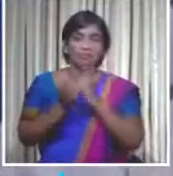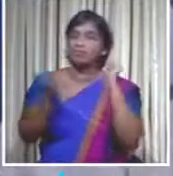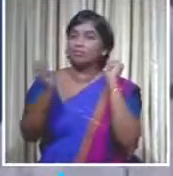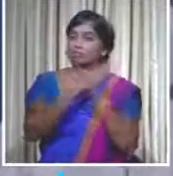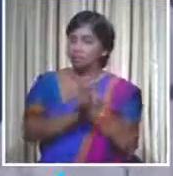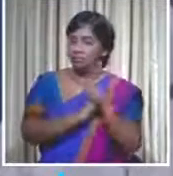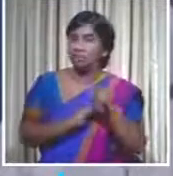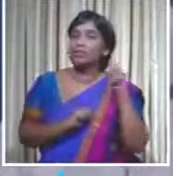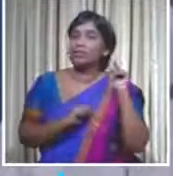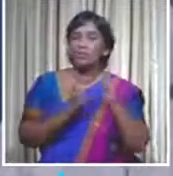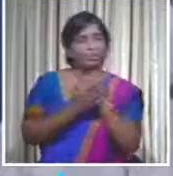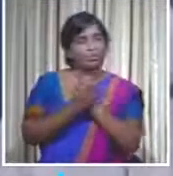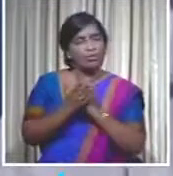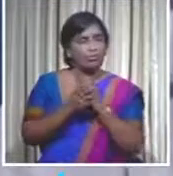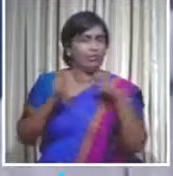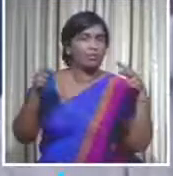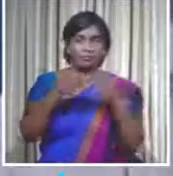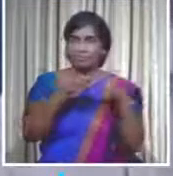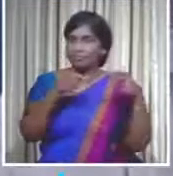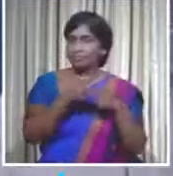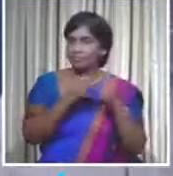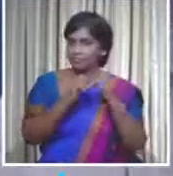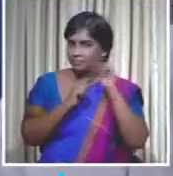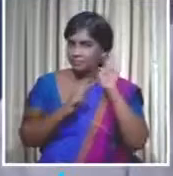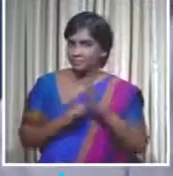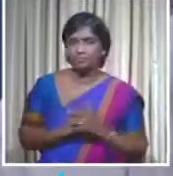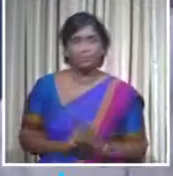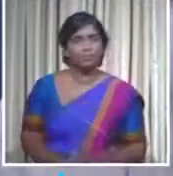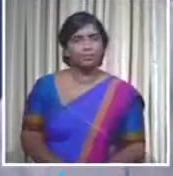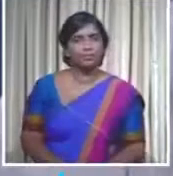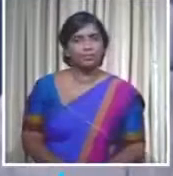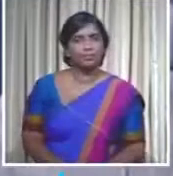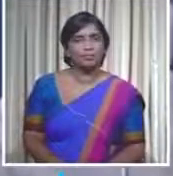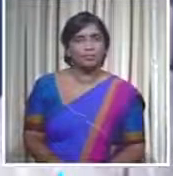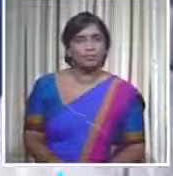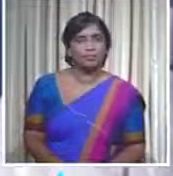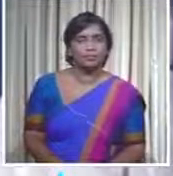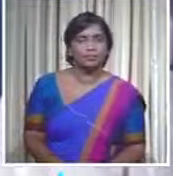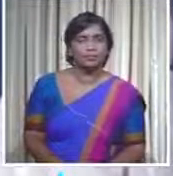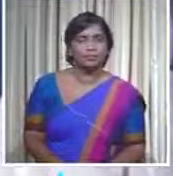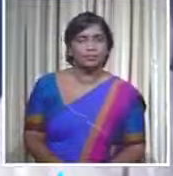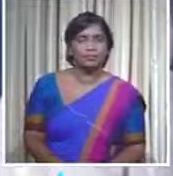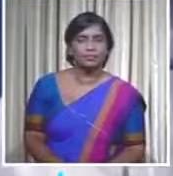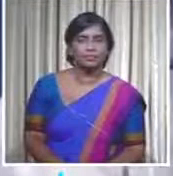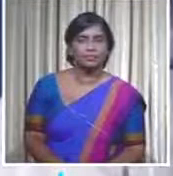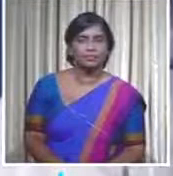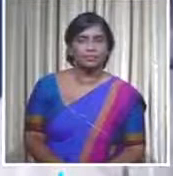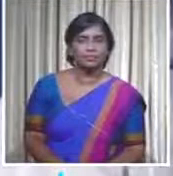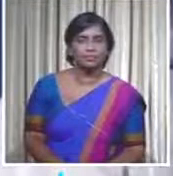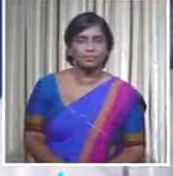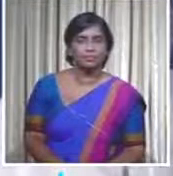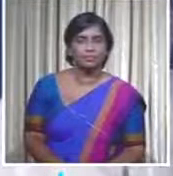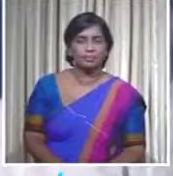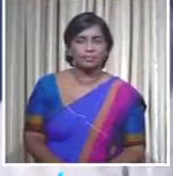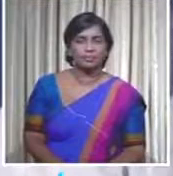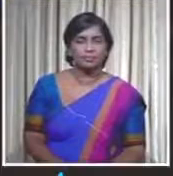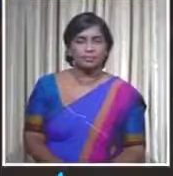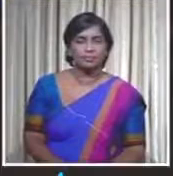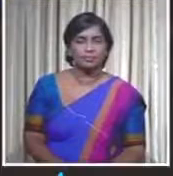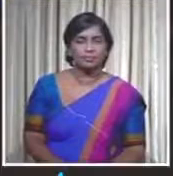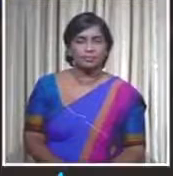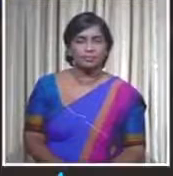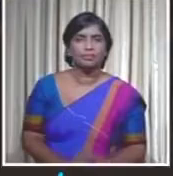गेनाल्ला ए सियलु देवाल कप्पादु कल्ला दम्मा Honorable Minister, what is the point of order?